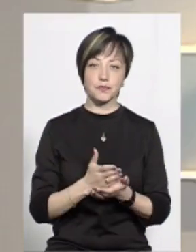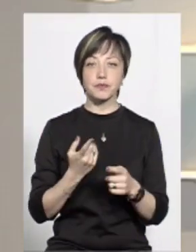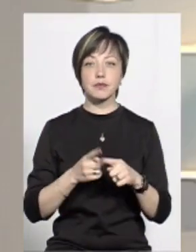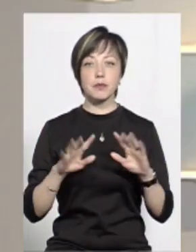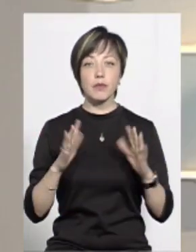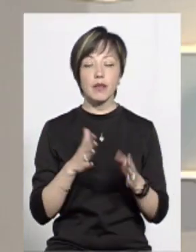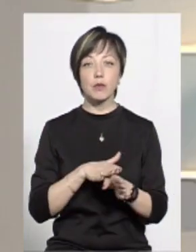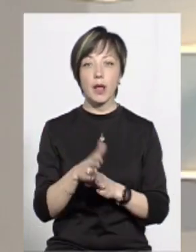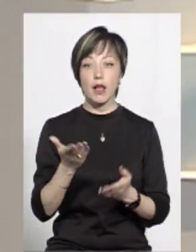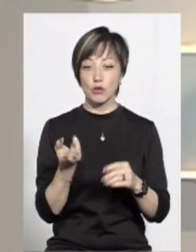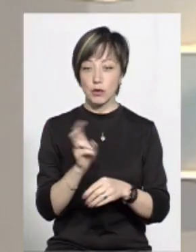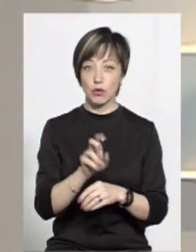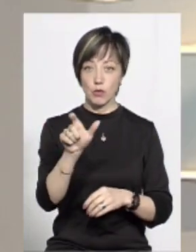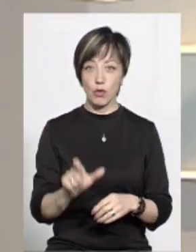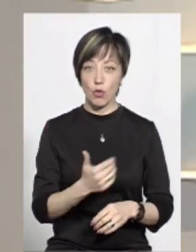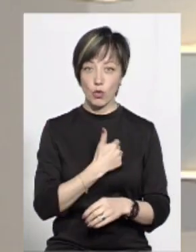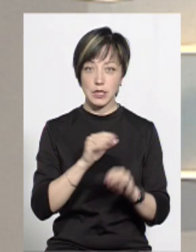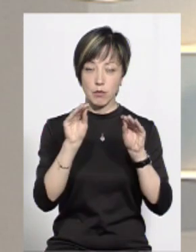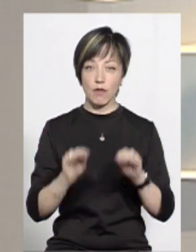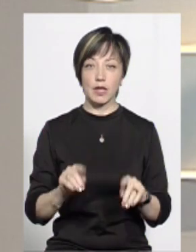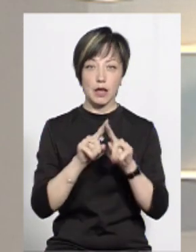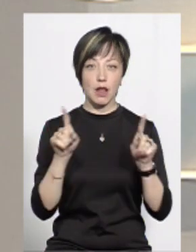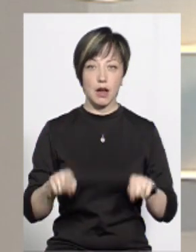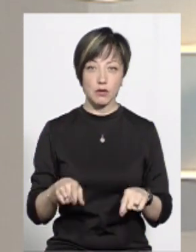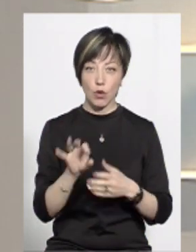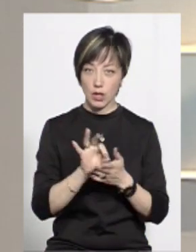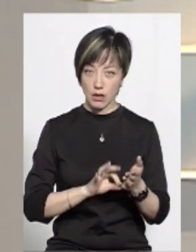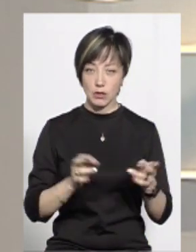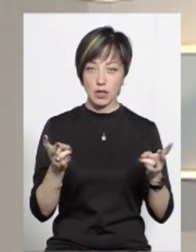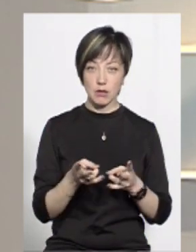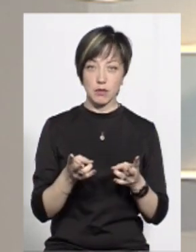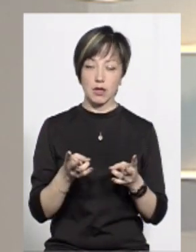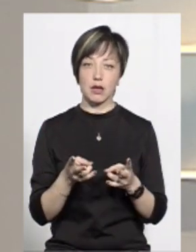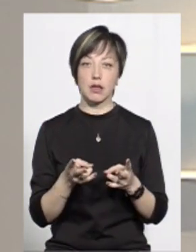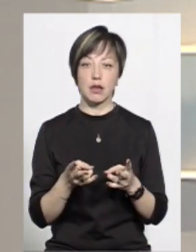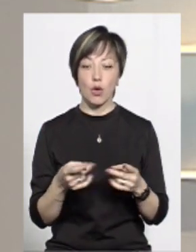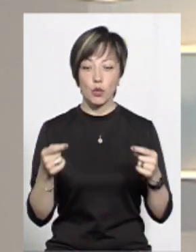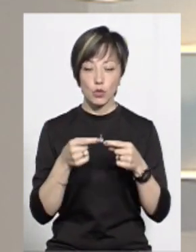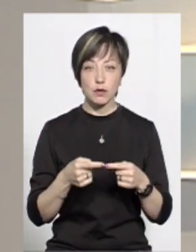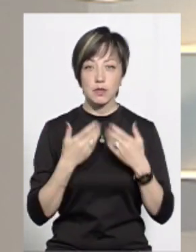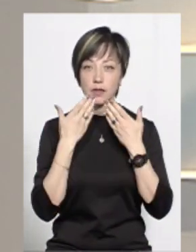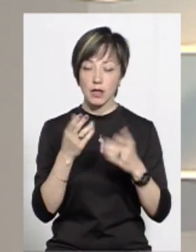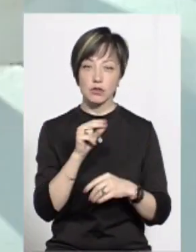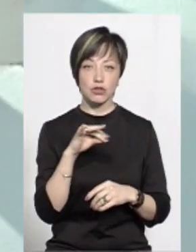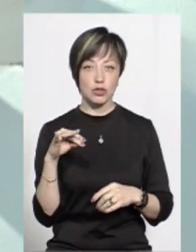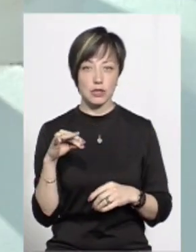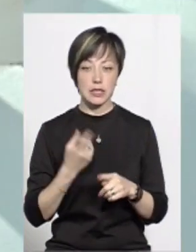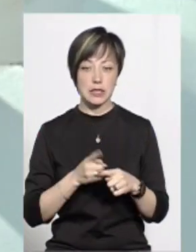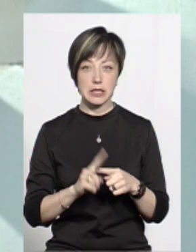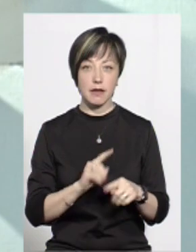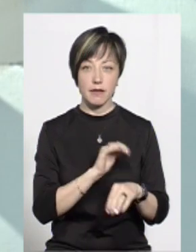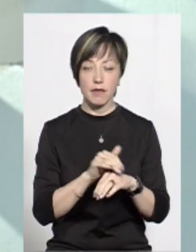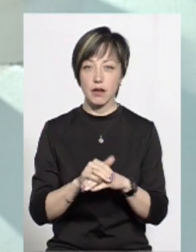оцей момент як відбувається? Якщо прийшов громадянин, хоче заповнити декларацію, йому одразу треба за уточненнями звертатися? Чи це